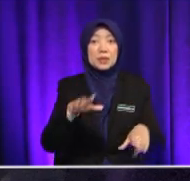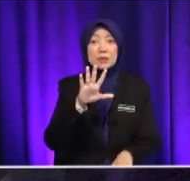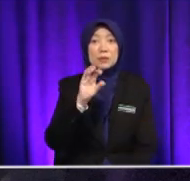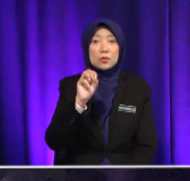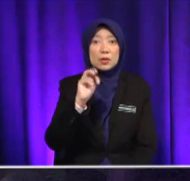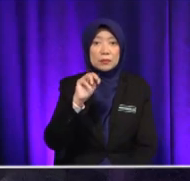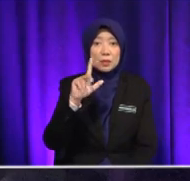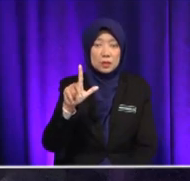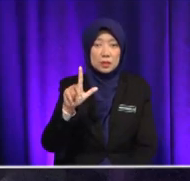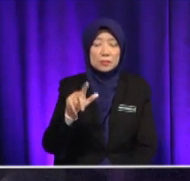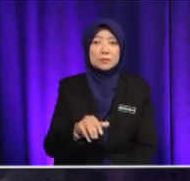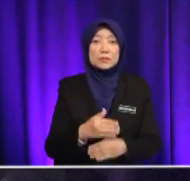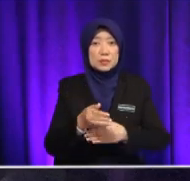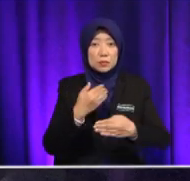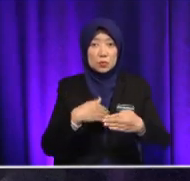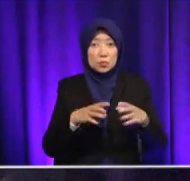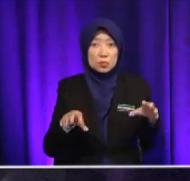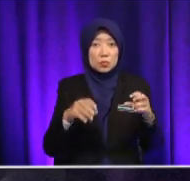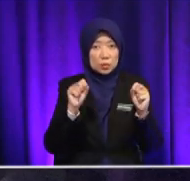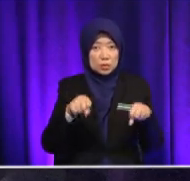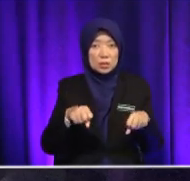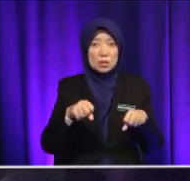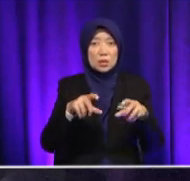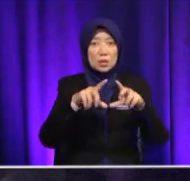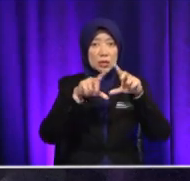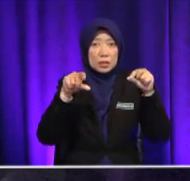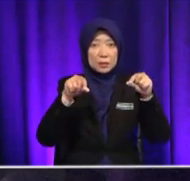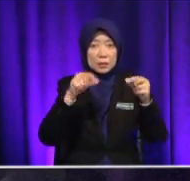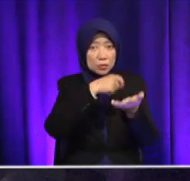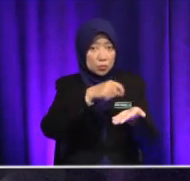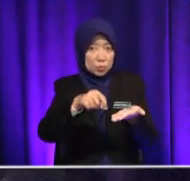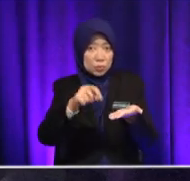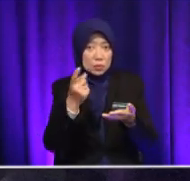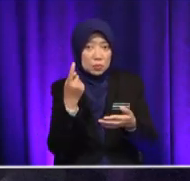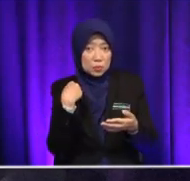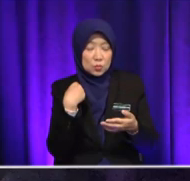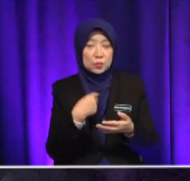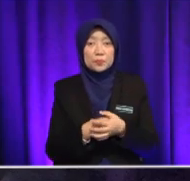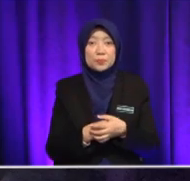saya mulakan tuan Ego, boleh tak saya labelkan bika saya Ego? Okey, boleh. Boleh ya? Alright. So boleh pinjam pen Ego?